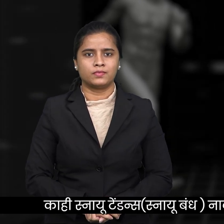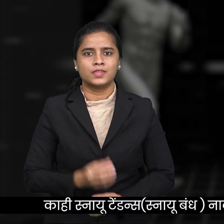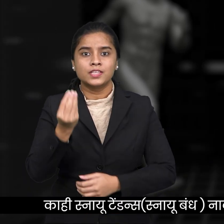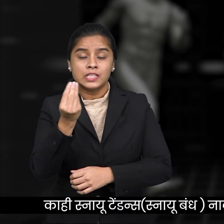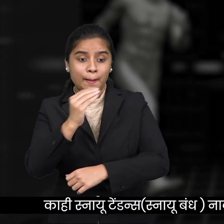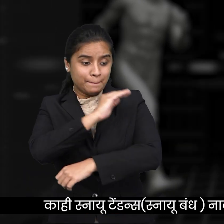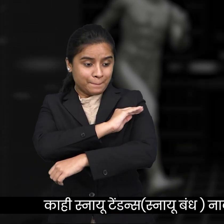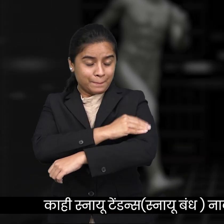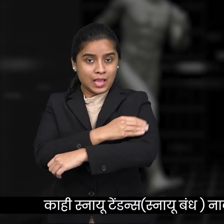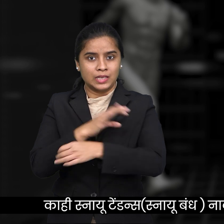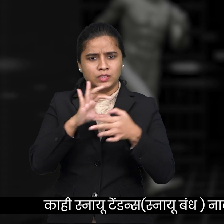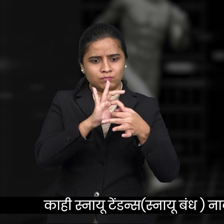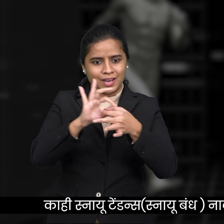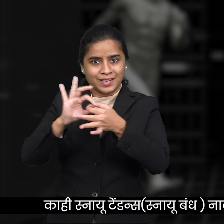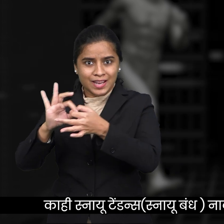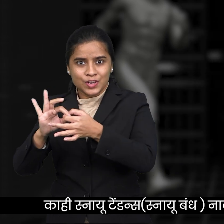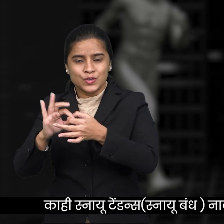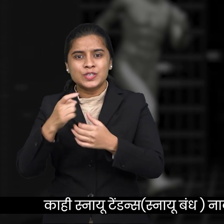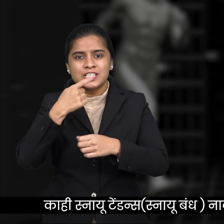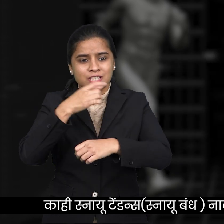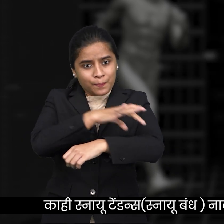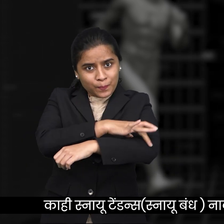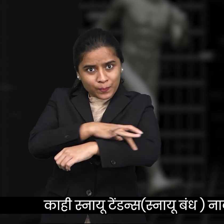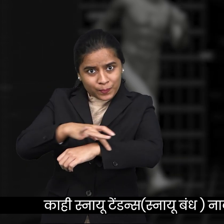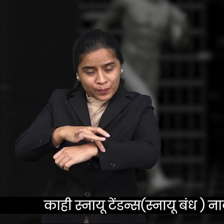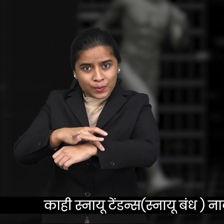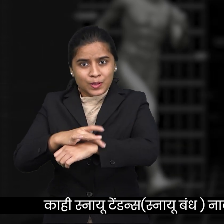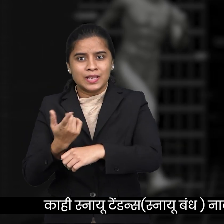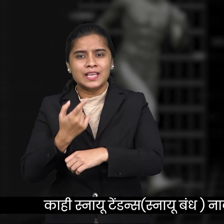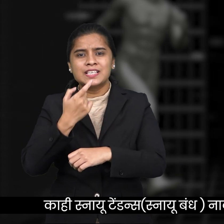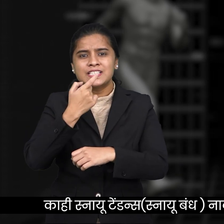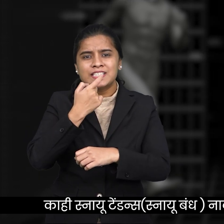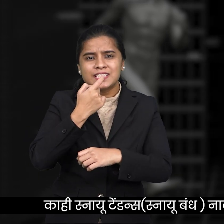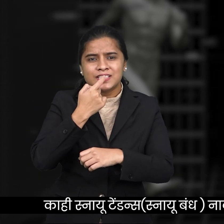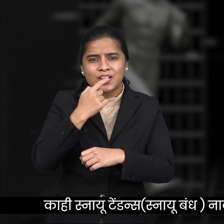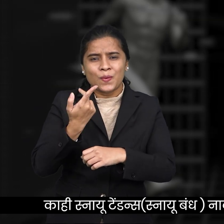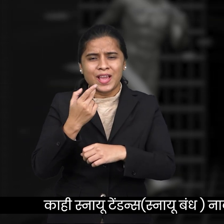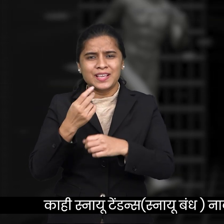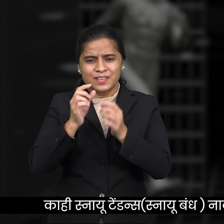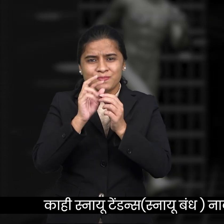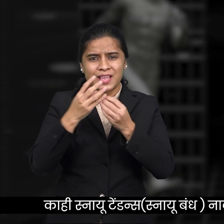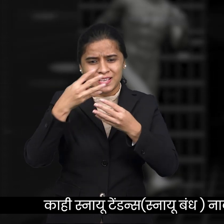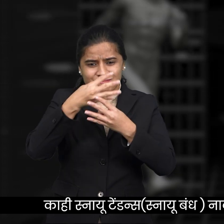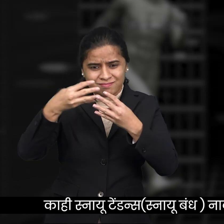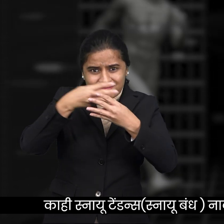काही स्नायू टेंडर्स स्नायुबंध नावाच्या पांढऱ्या तंतूद्वारे हाडांशी जोडलेले असतात।